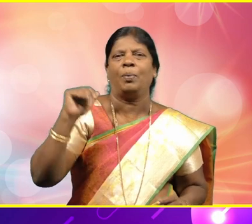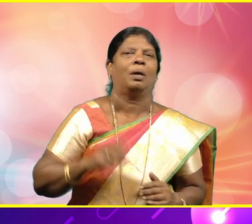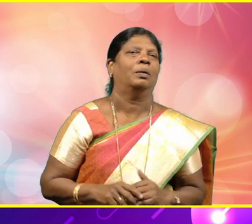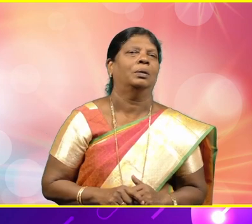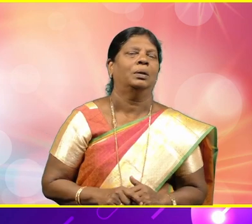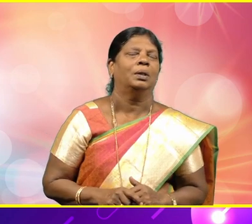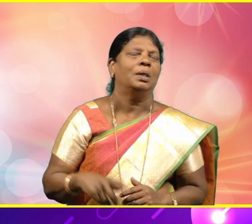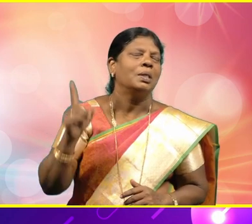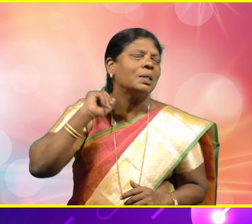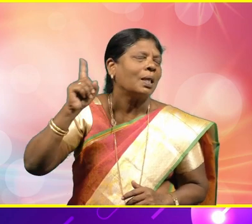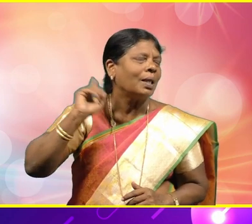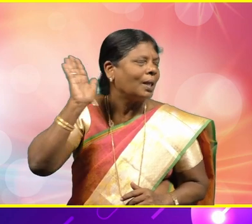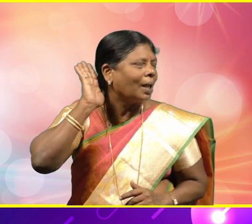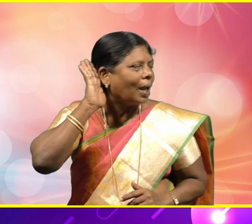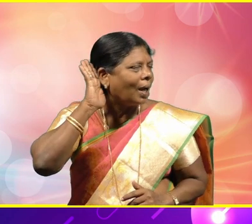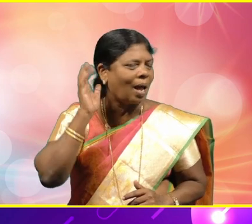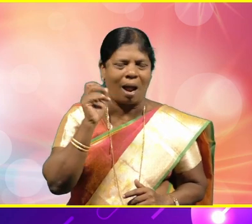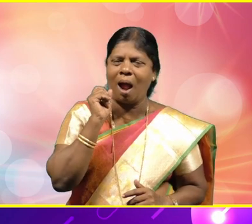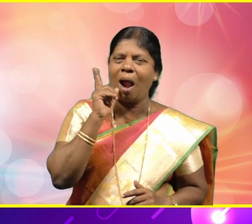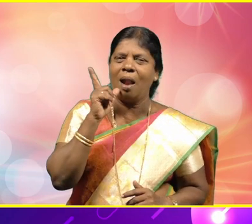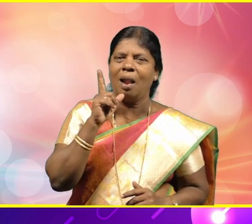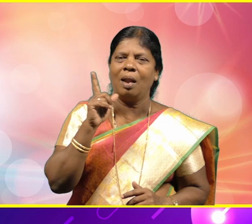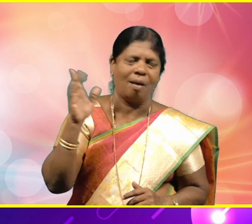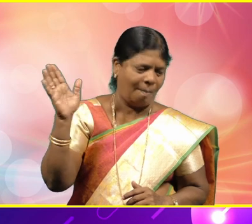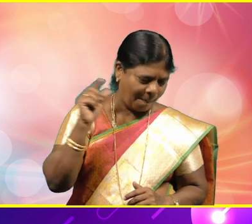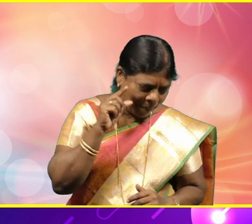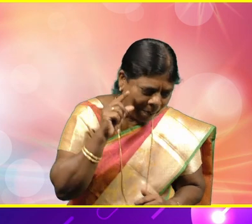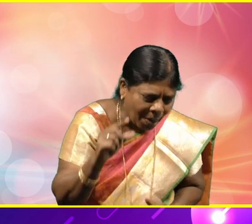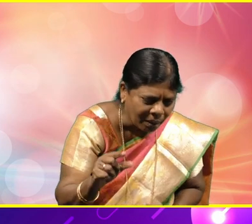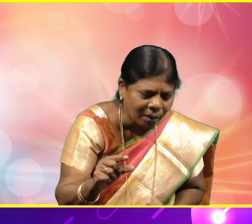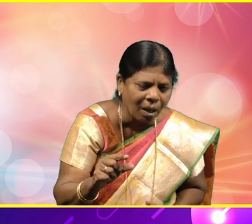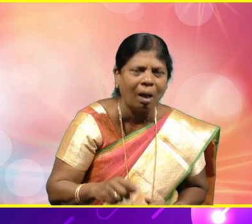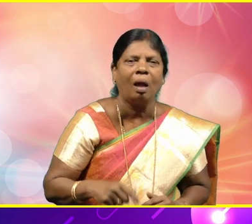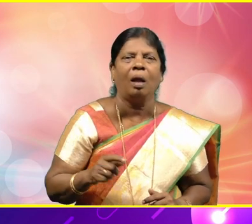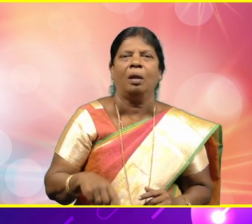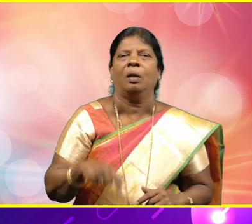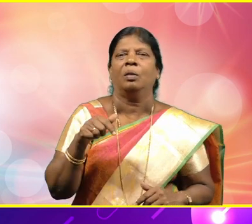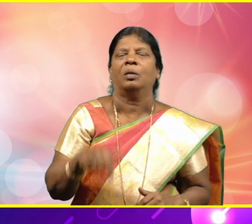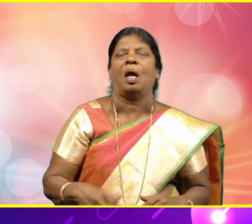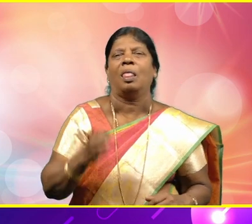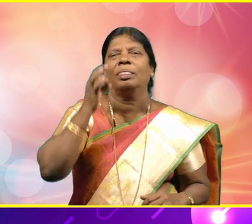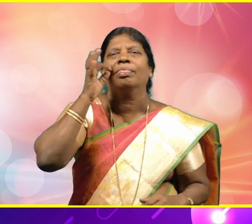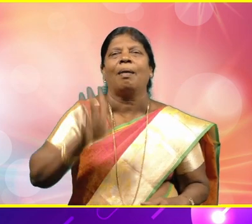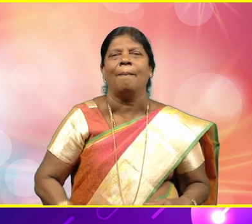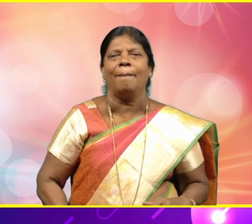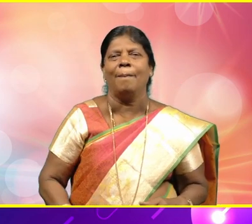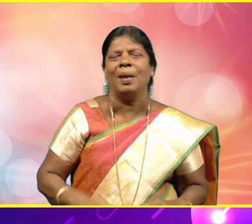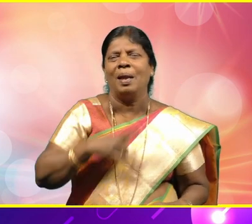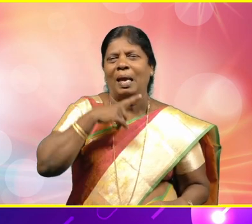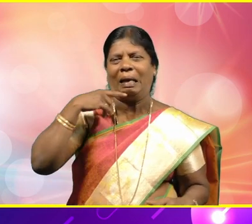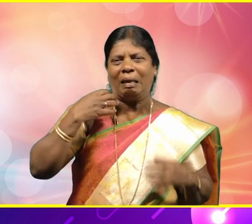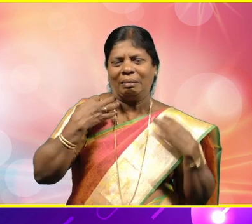சத்தமிட்டான். சத்தத்தை கேட்டு அண்ணன் கதவை திறந்தால் இதோ தம்பி